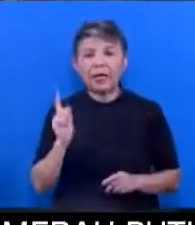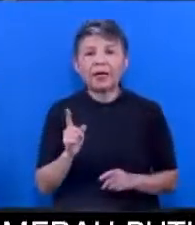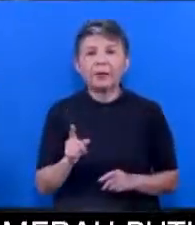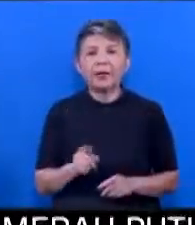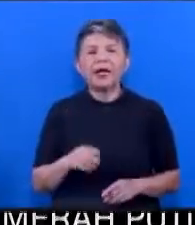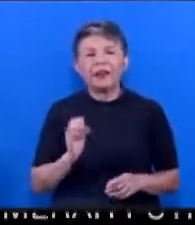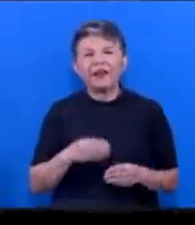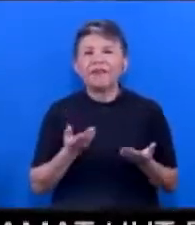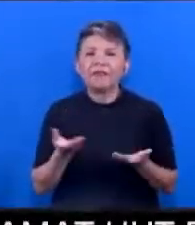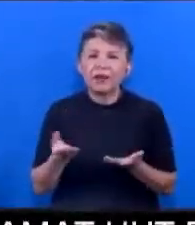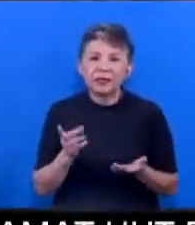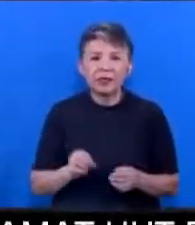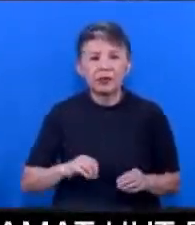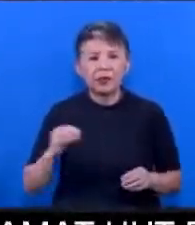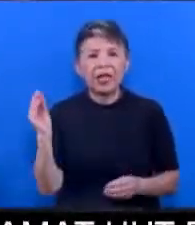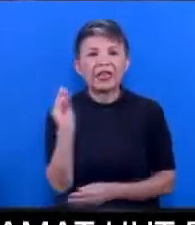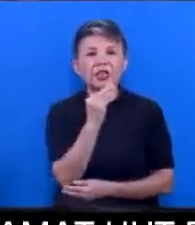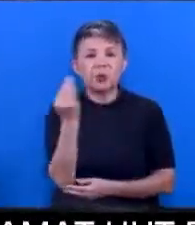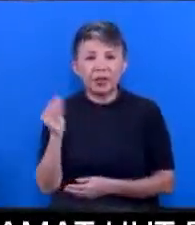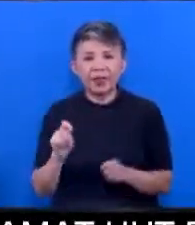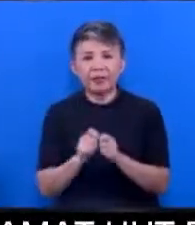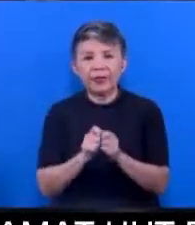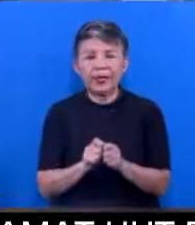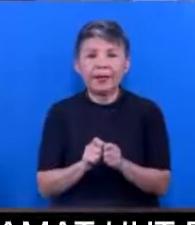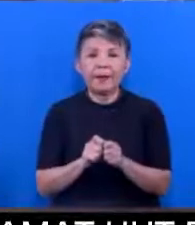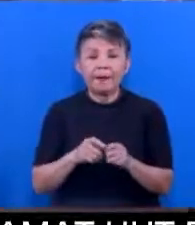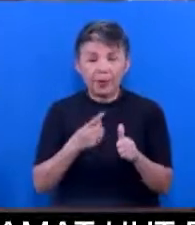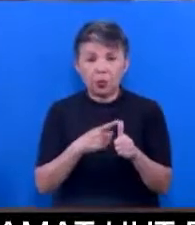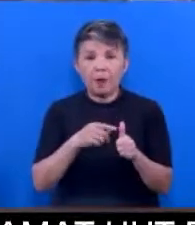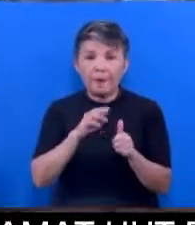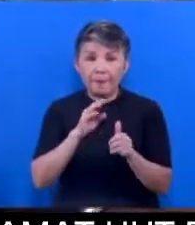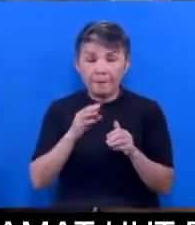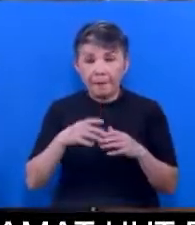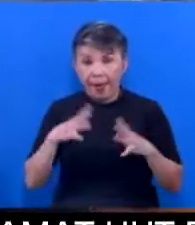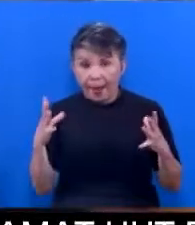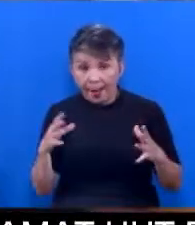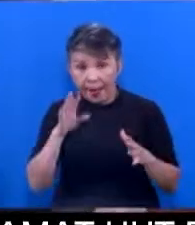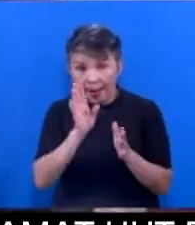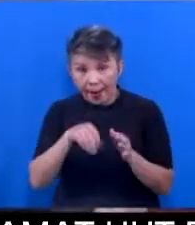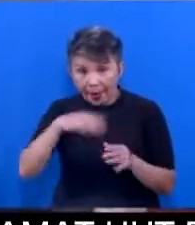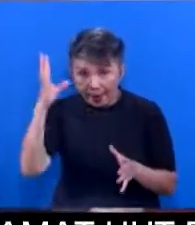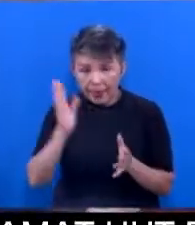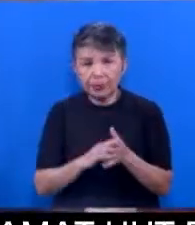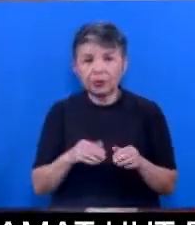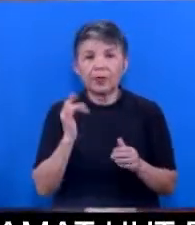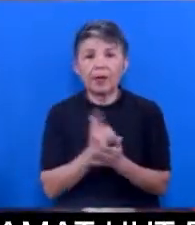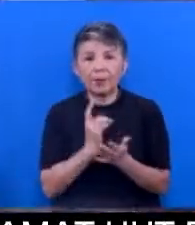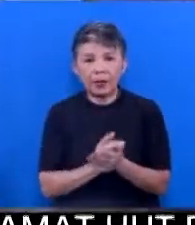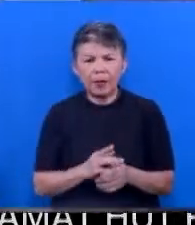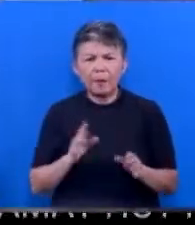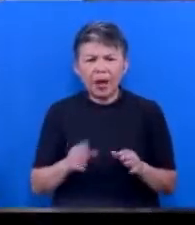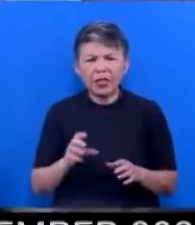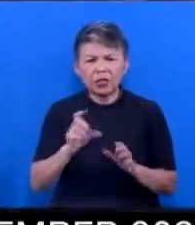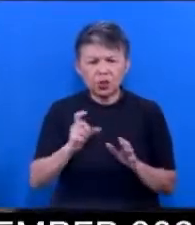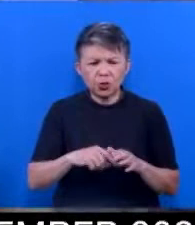transportasi. Ini juga yang menyebabkan keterlambatan keluarnya hasil tes PCR, karena banyaknya sampel yang